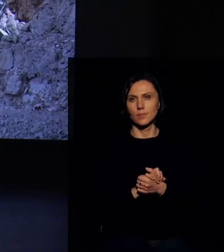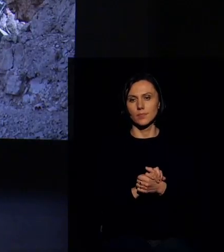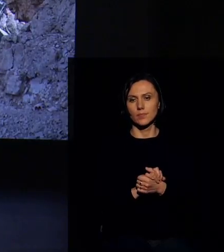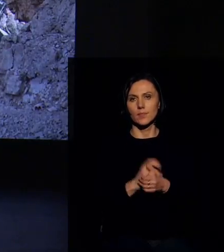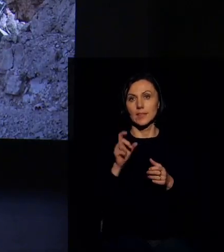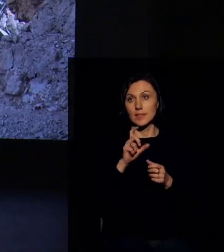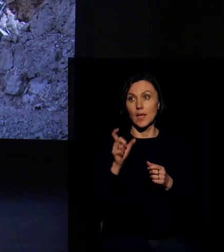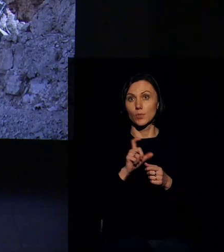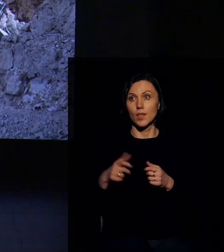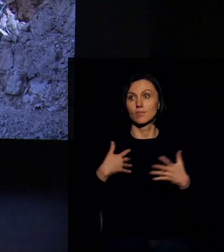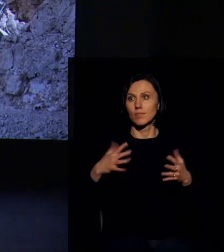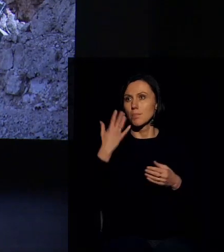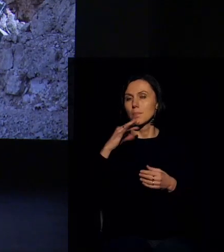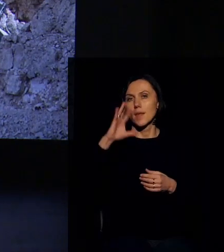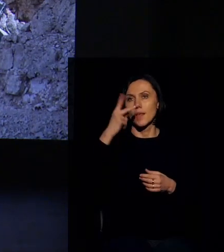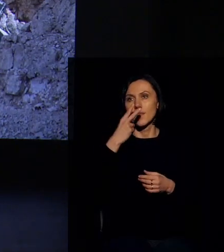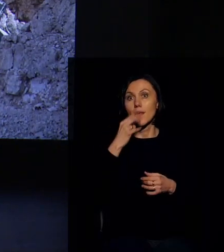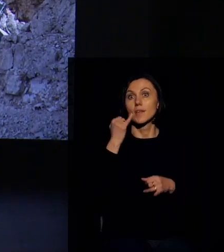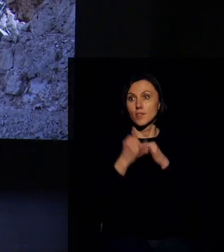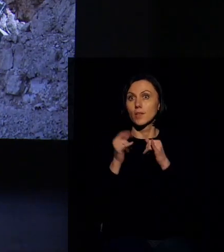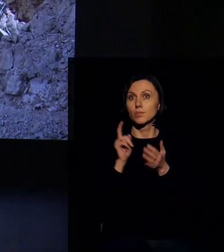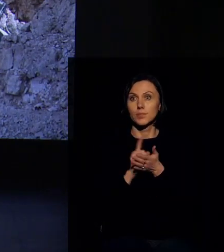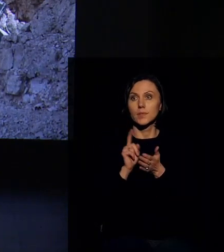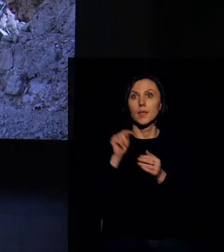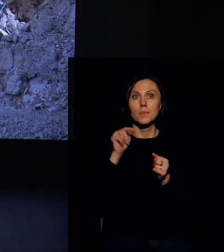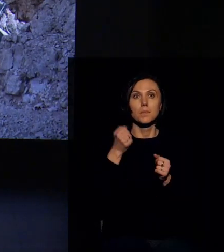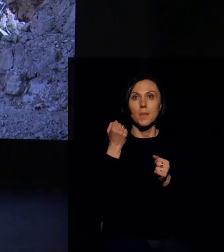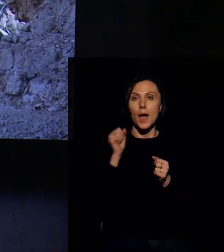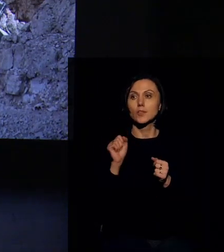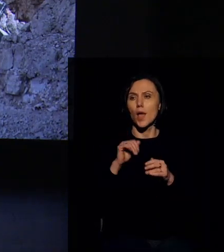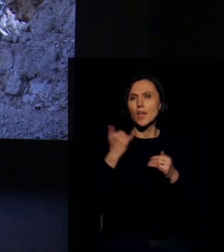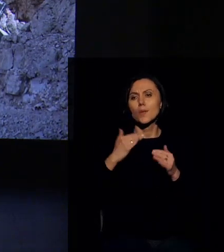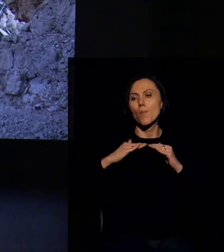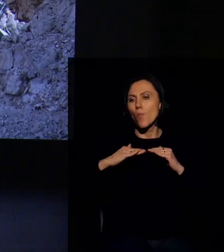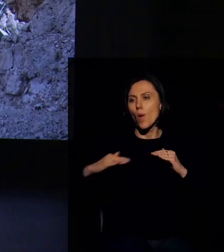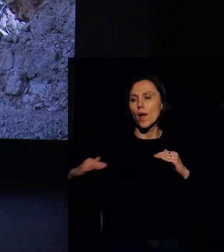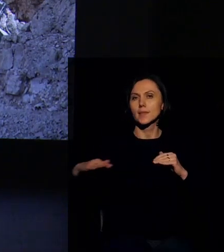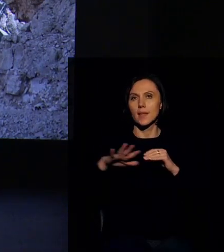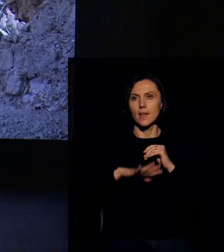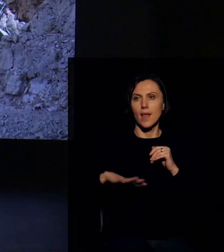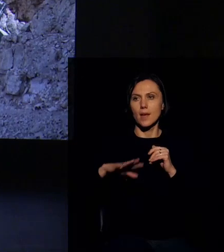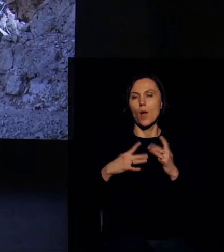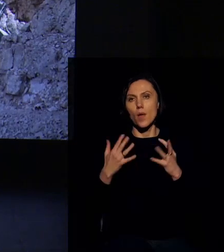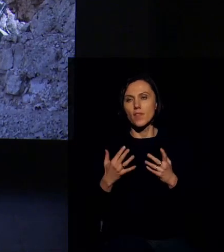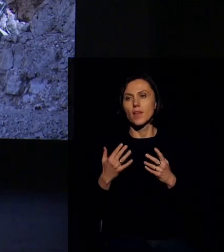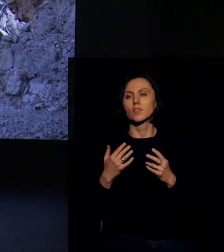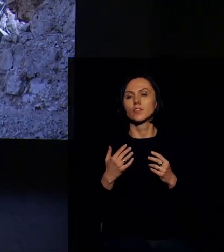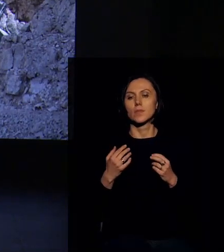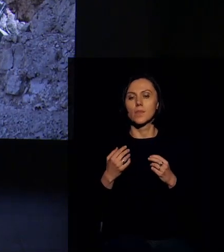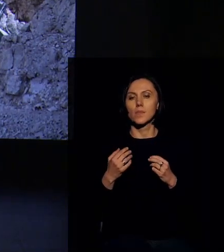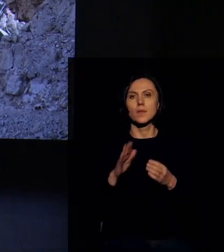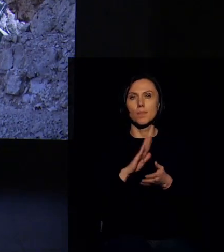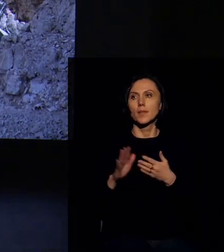Cały czas towarzyszą nam przepiękne widoki i jeśli trafi się taki właśnie bardziej płaski fragment, łatwiejszy,